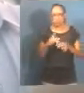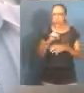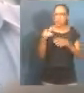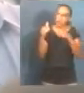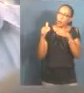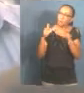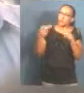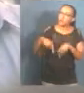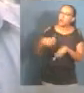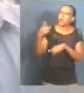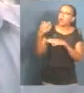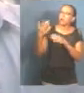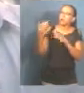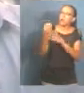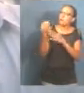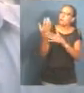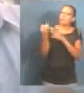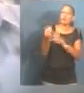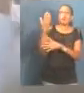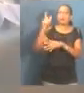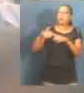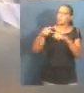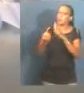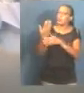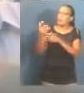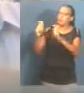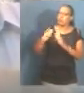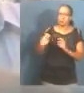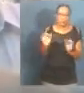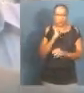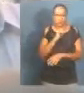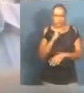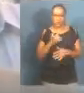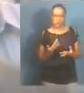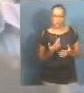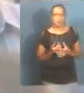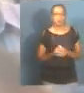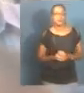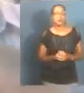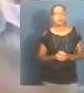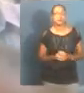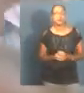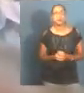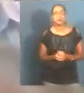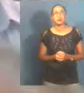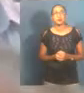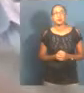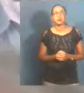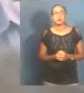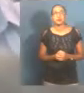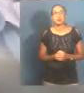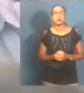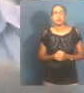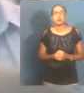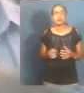l'État un nouveau transfert, c'est déjà à nous. Notre position, c'est peut-être il faut qu'il y ait un